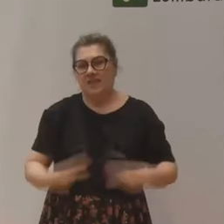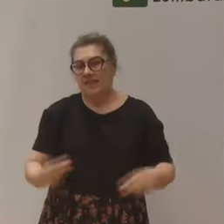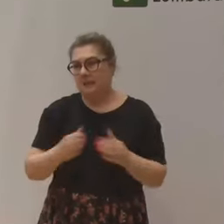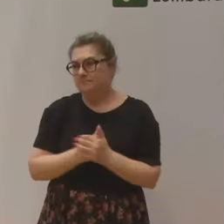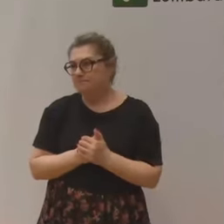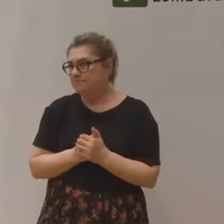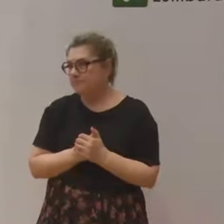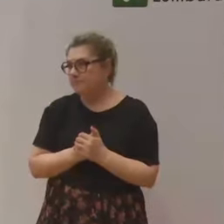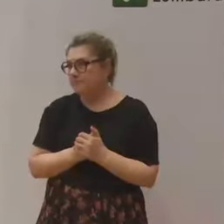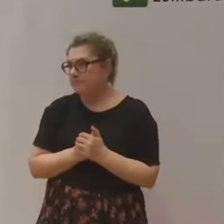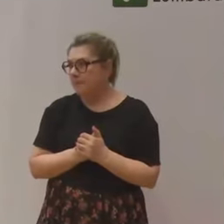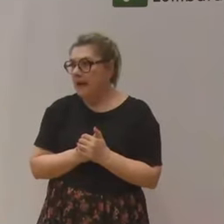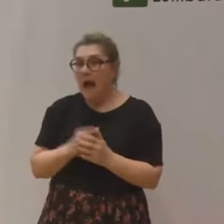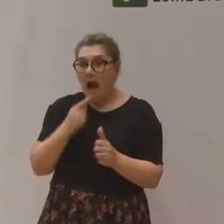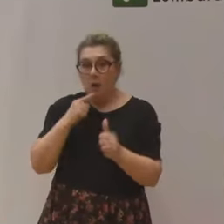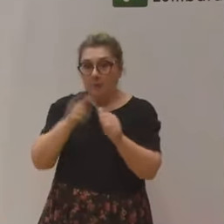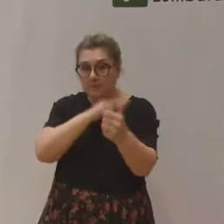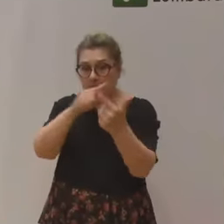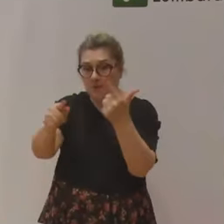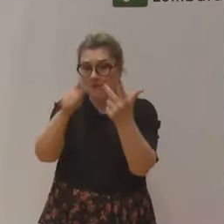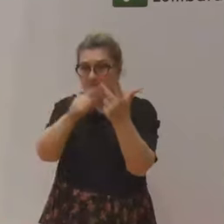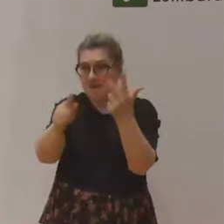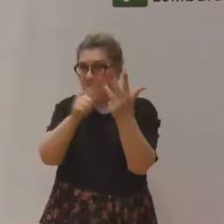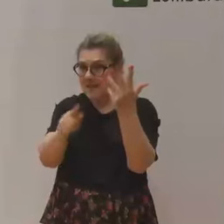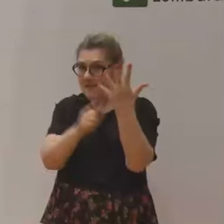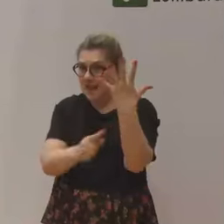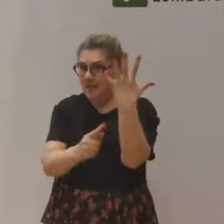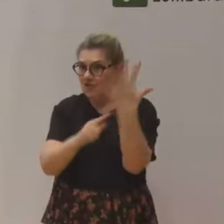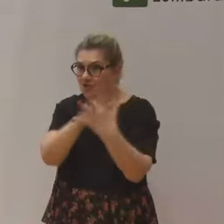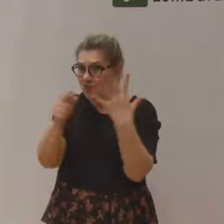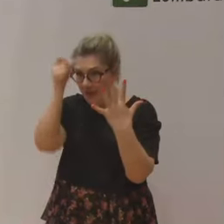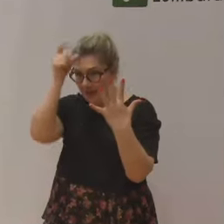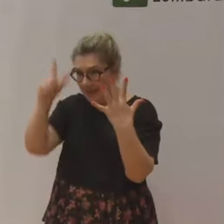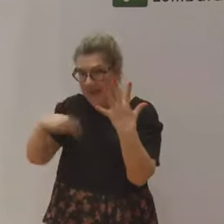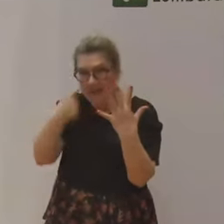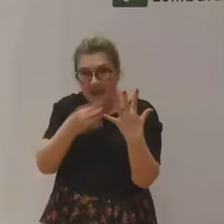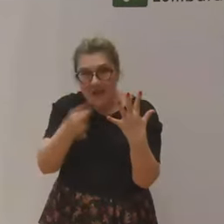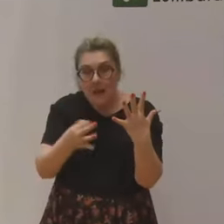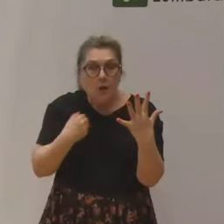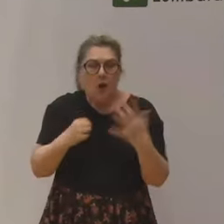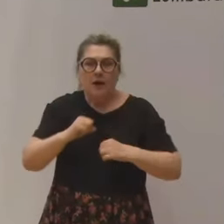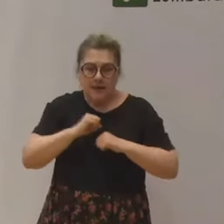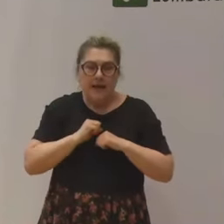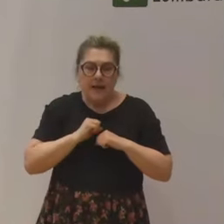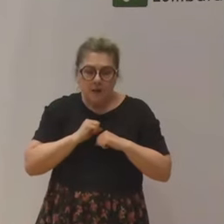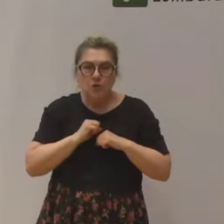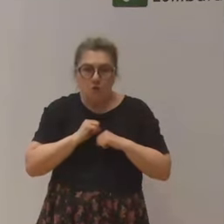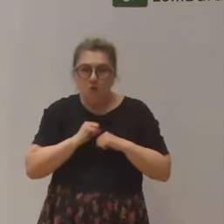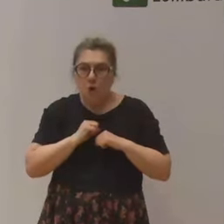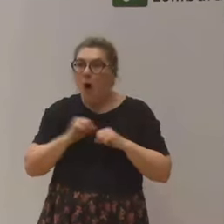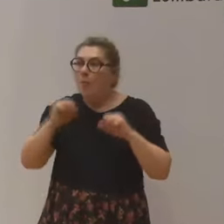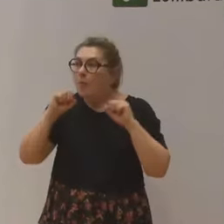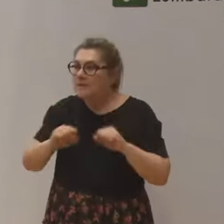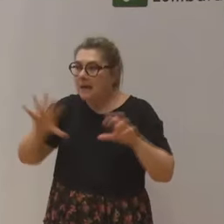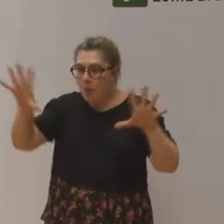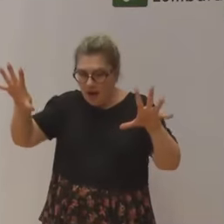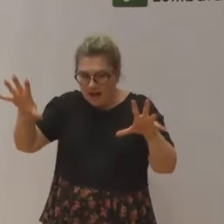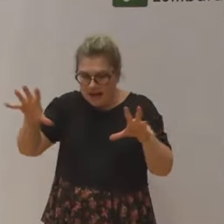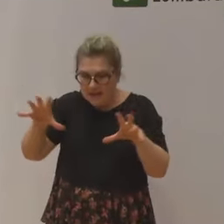Ecco, in questi cinque, come dire, spunti, io credo che possiamo